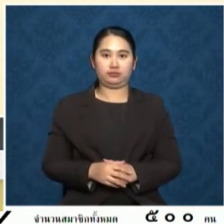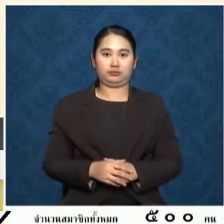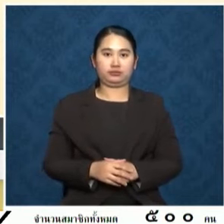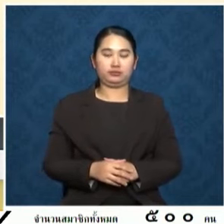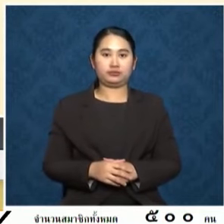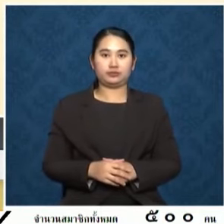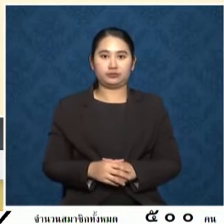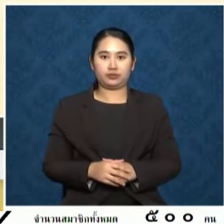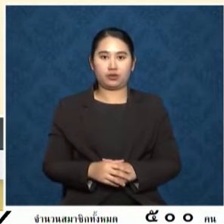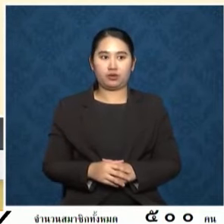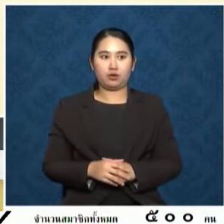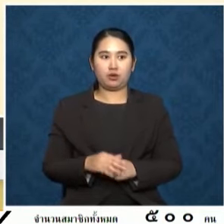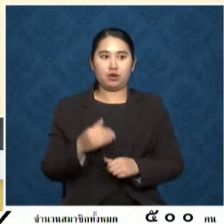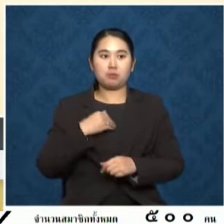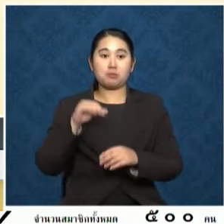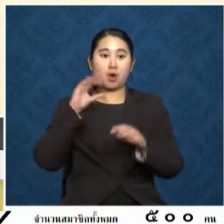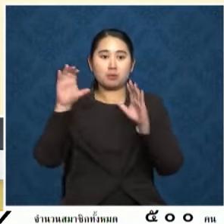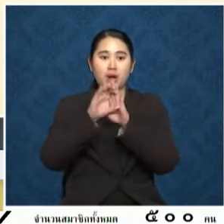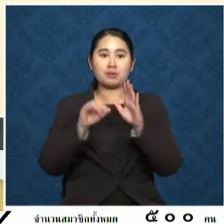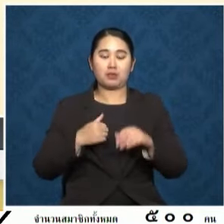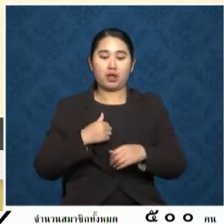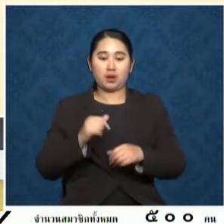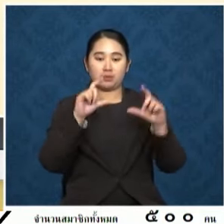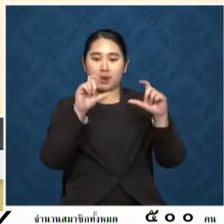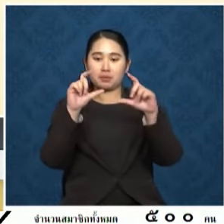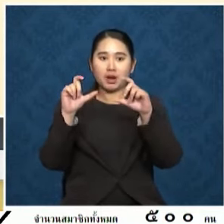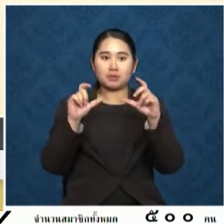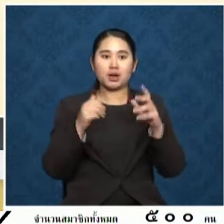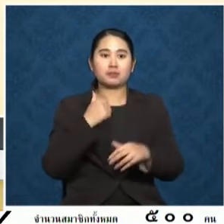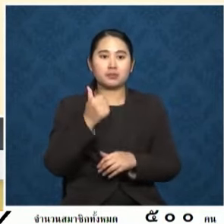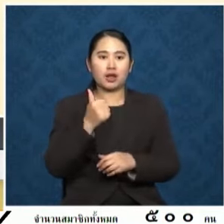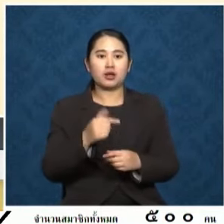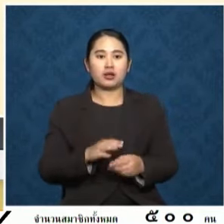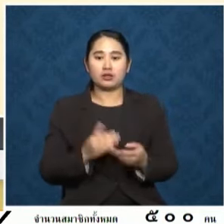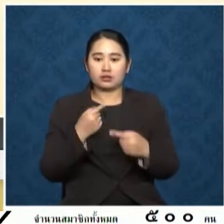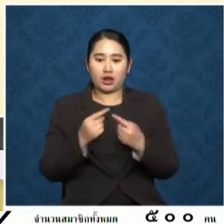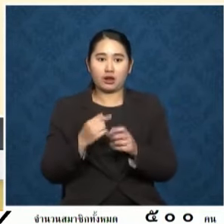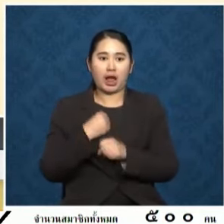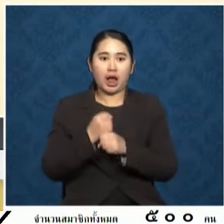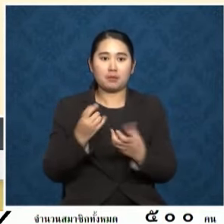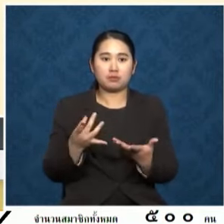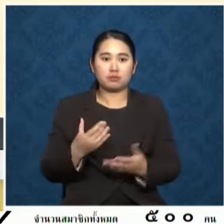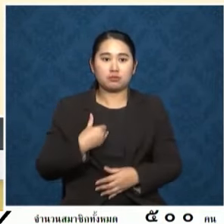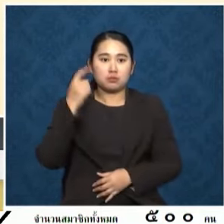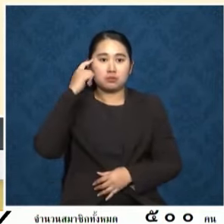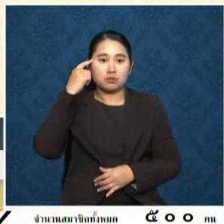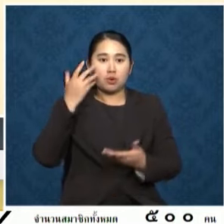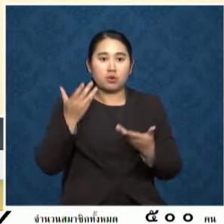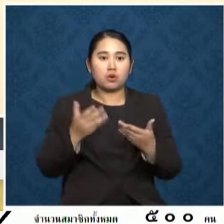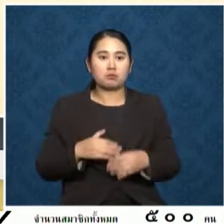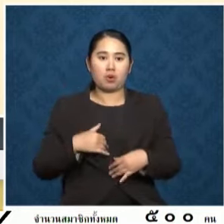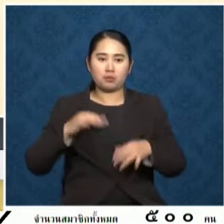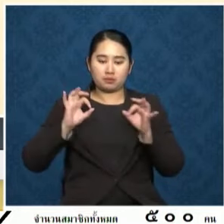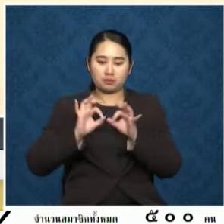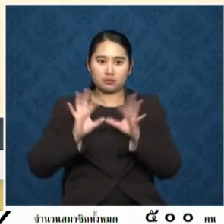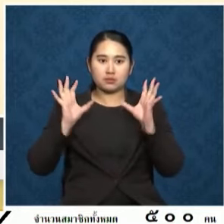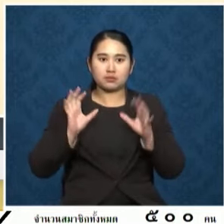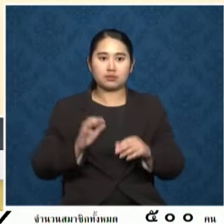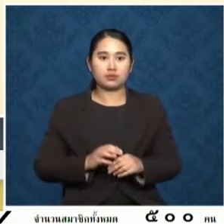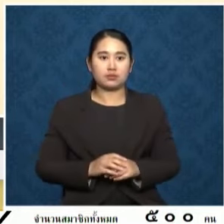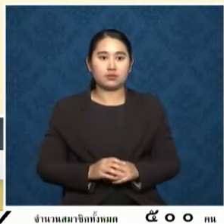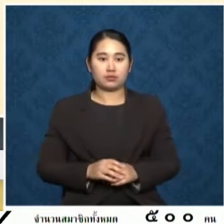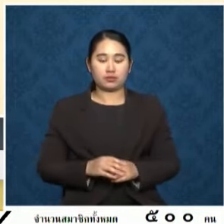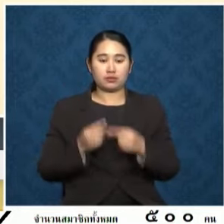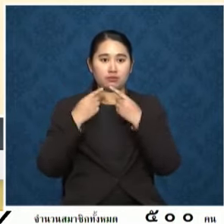ผมพร้อมที่จะถ่ายรูปกับคนทุกคนที่ปกป้องสถาบันแต่เขาจะไปทำอะไรผมไม่รู้ผมไม่เกี่ยว